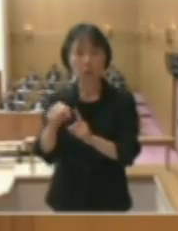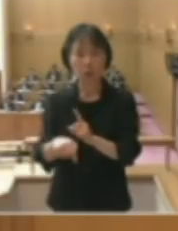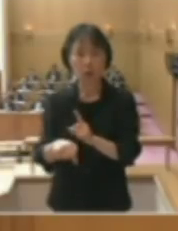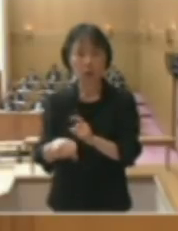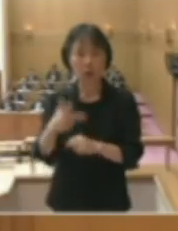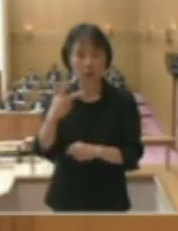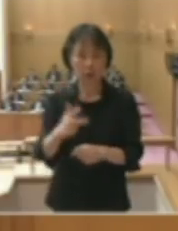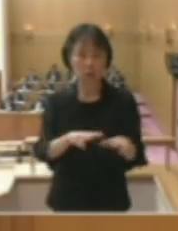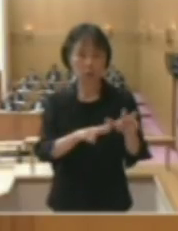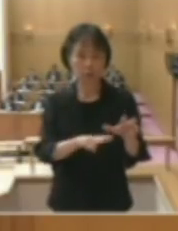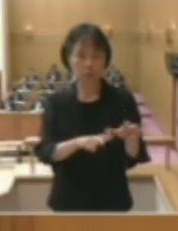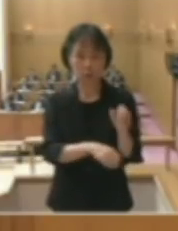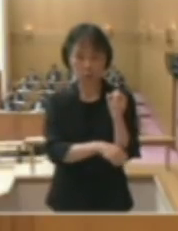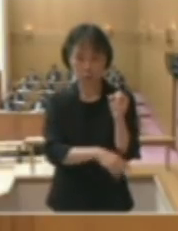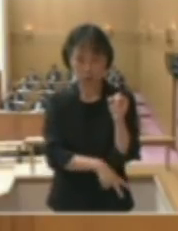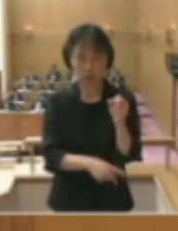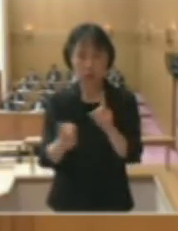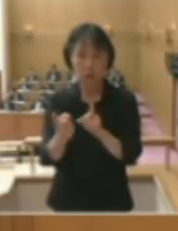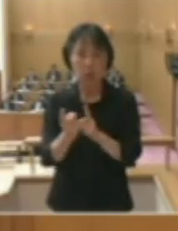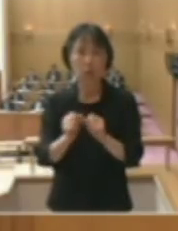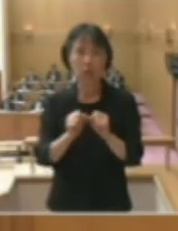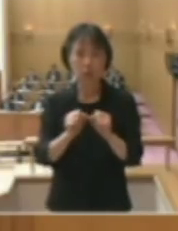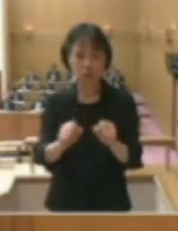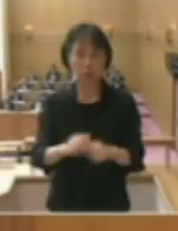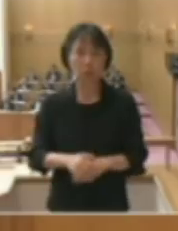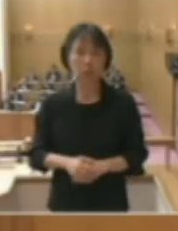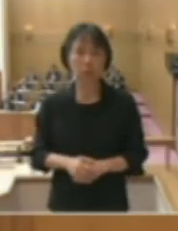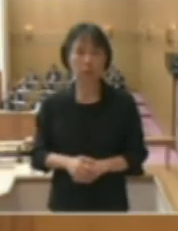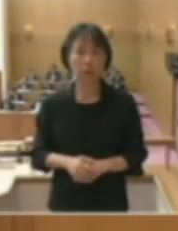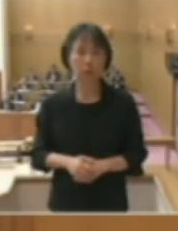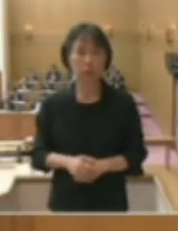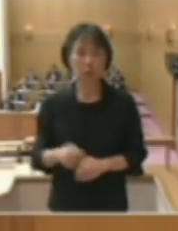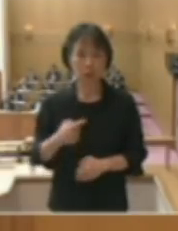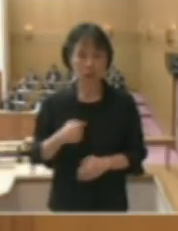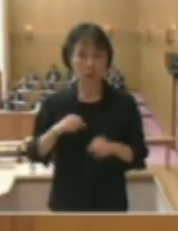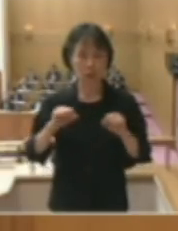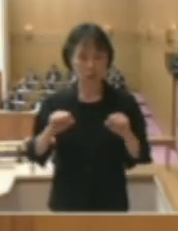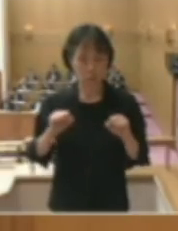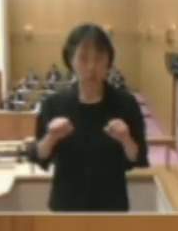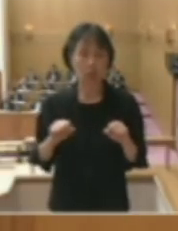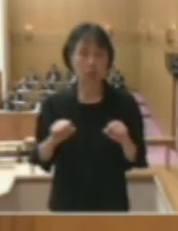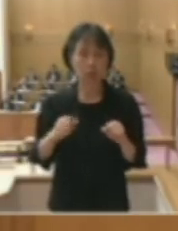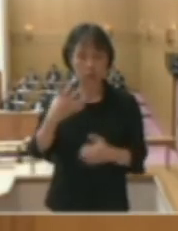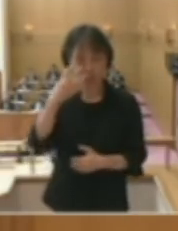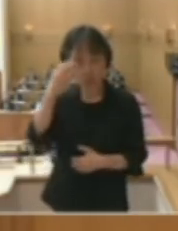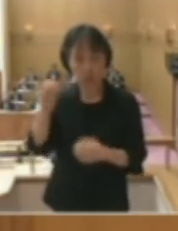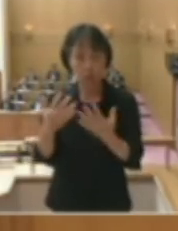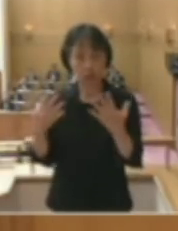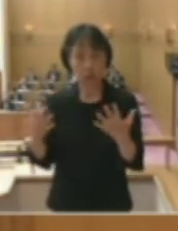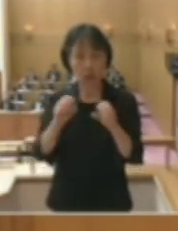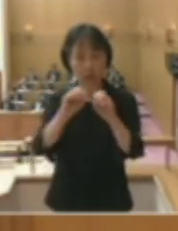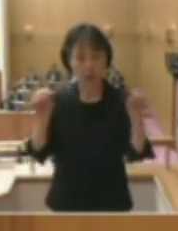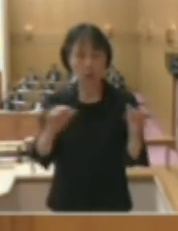正に対応しているところであります。私は活力と魅力に満ちた輝く都市の実